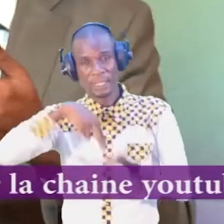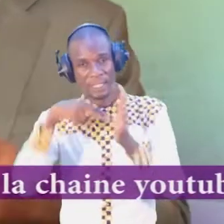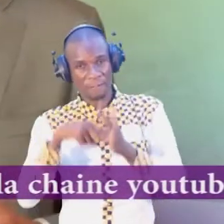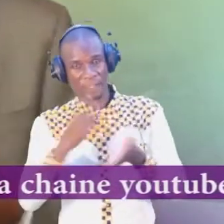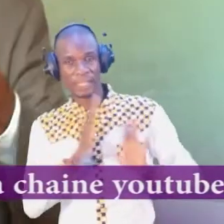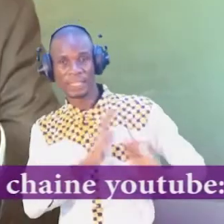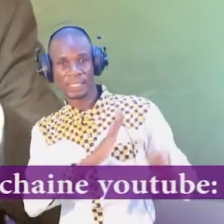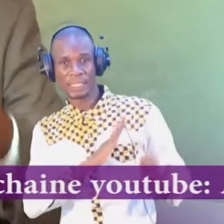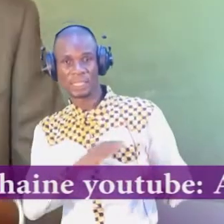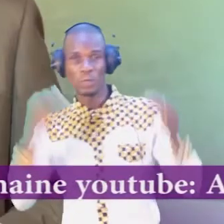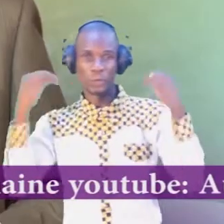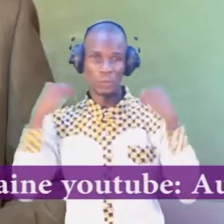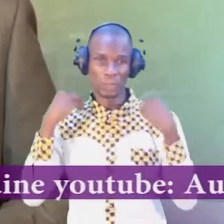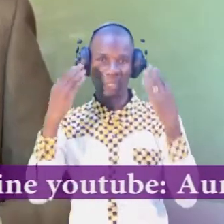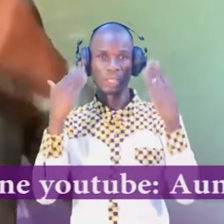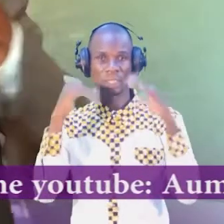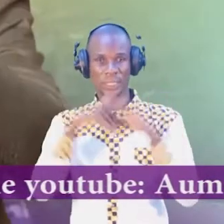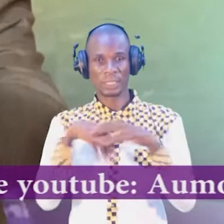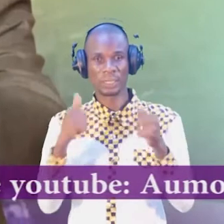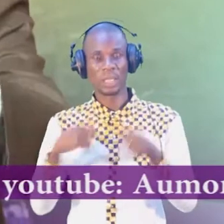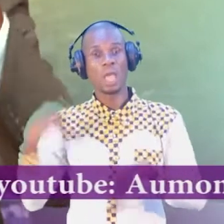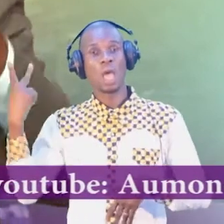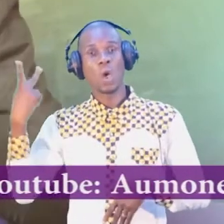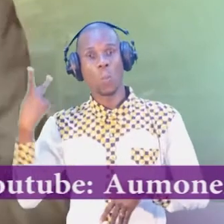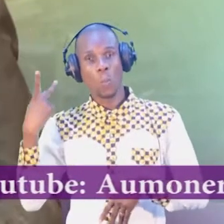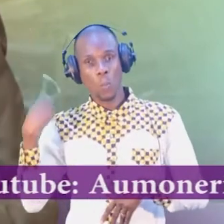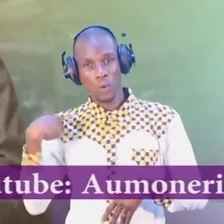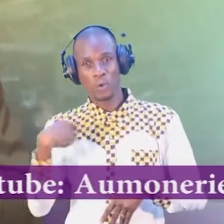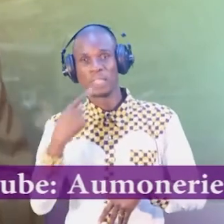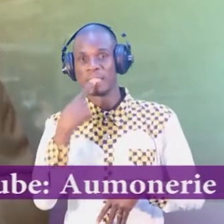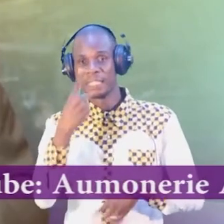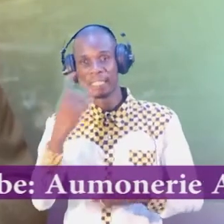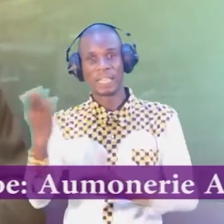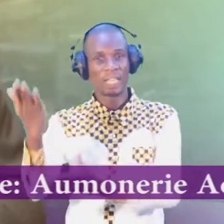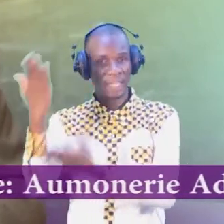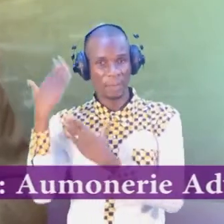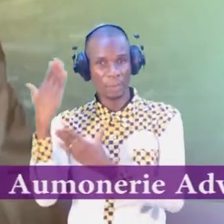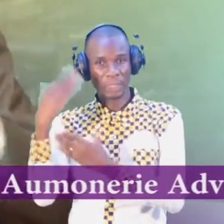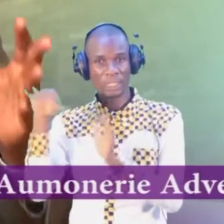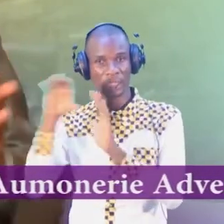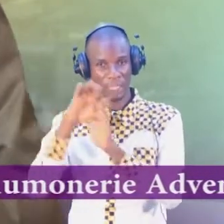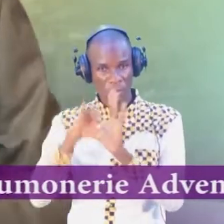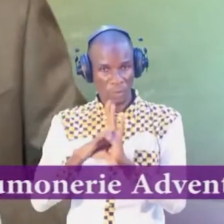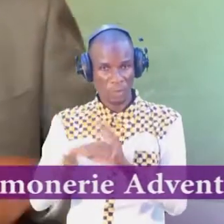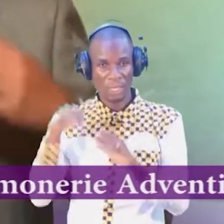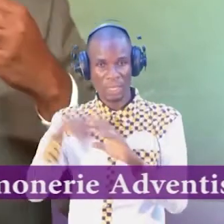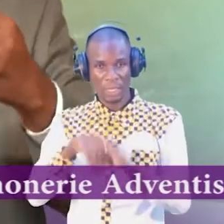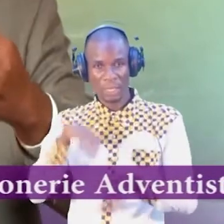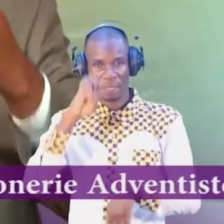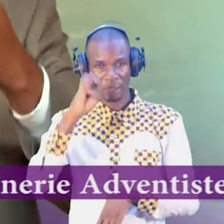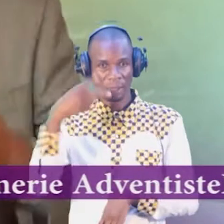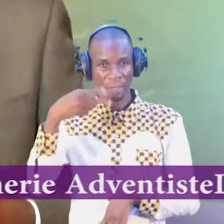mosusu oyo nyoso zali kobwati sa makoki ya ba boti na ye likolo na ye zali kobwati sende makoki ya nzambe likolo na ye